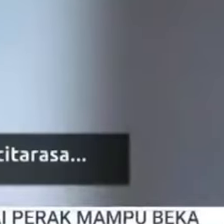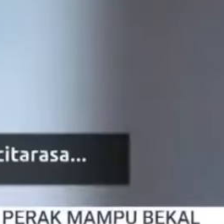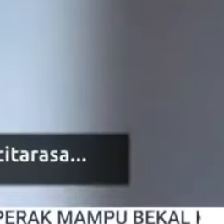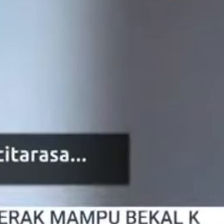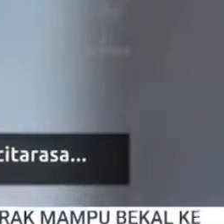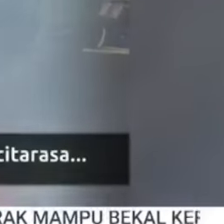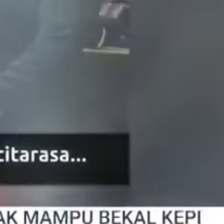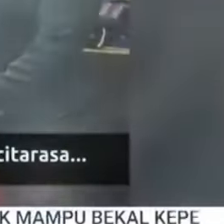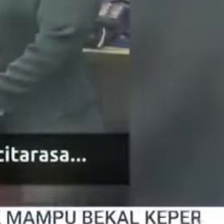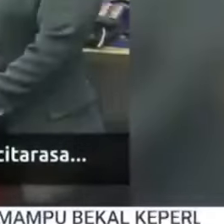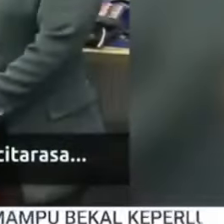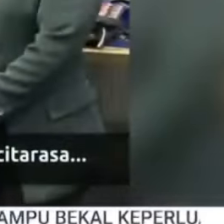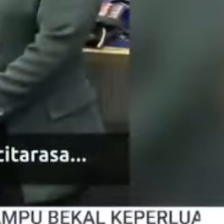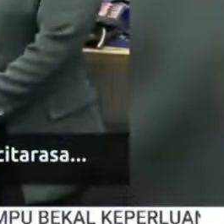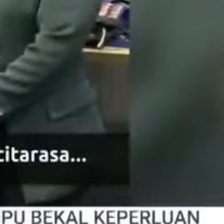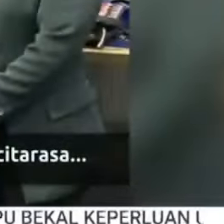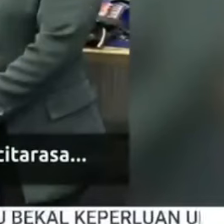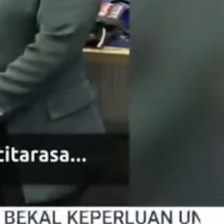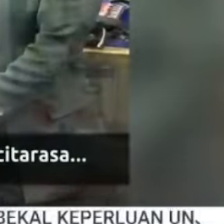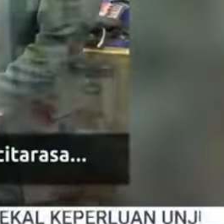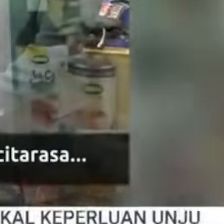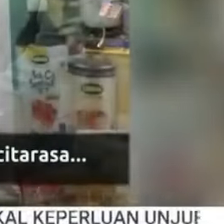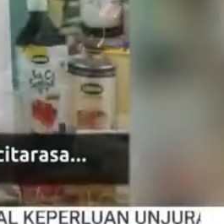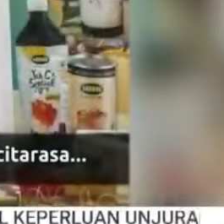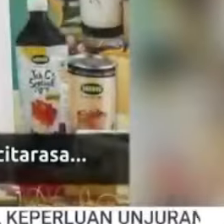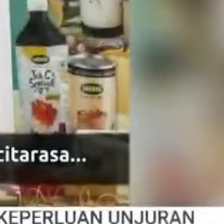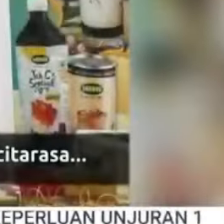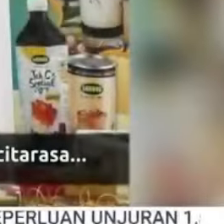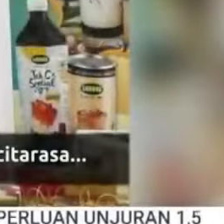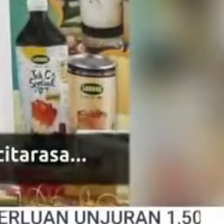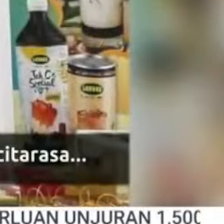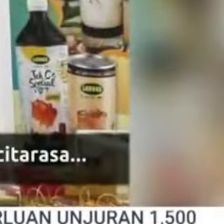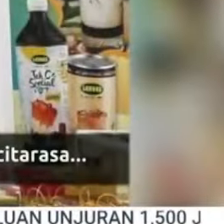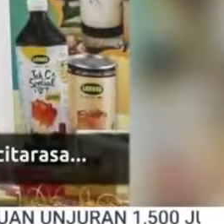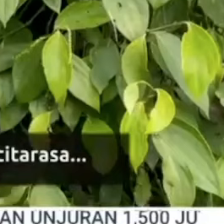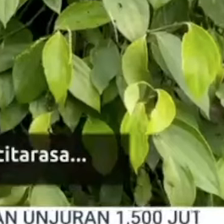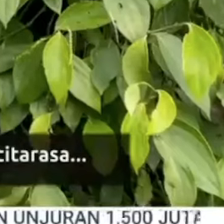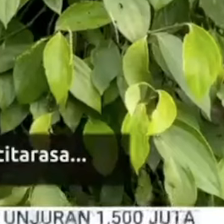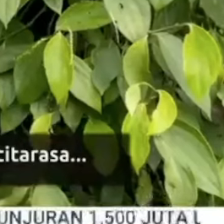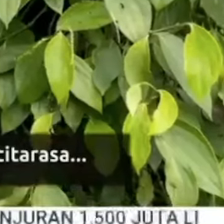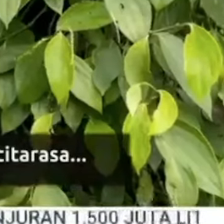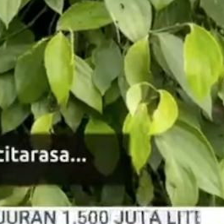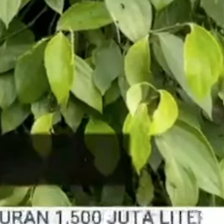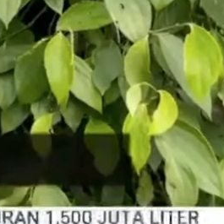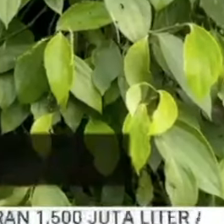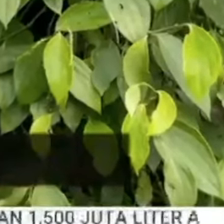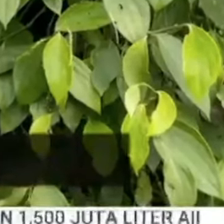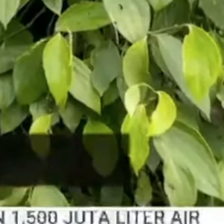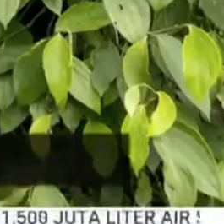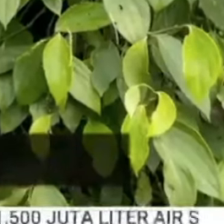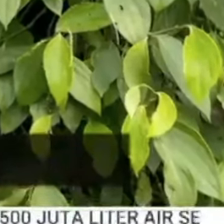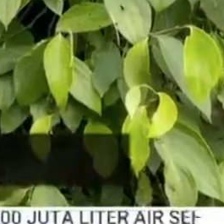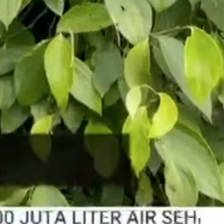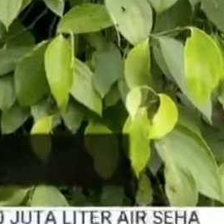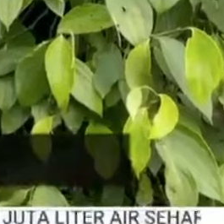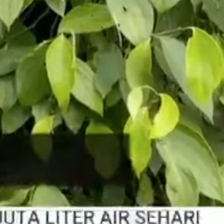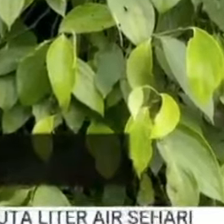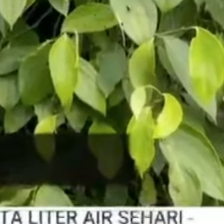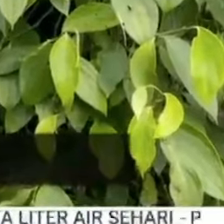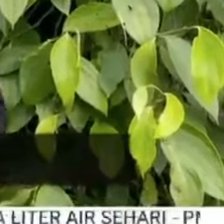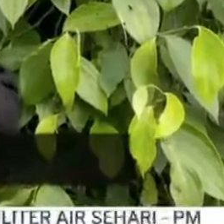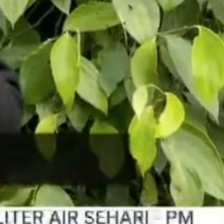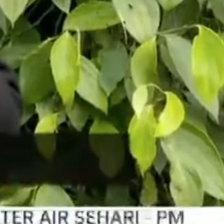produk tu. Aku megak berasa gagah hati laban aku oleh share culture aku, oleh share rasa bangsa aku di dalam